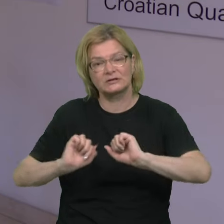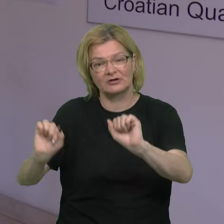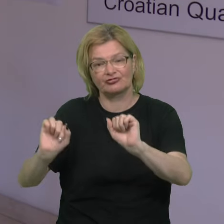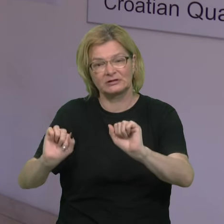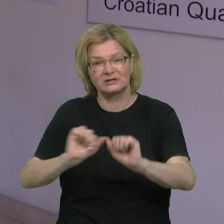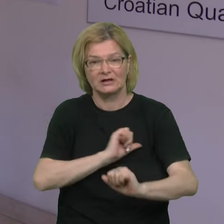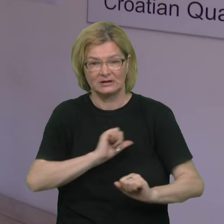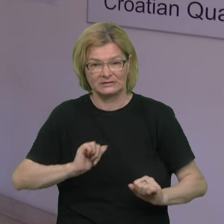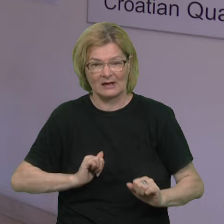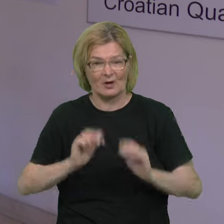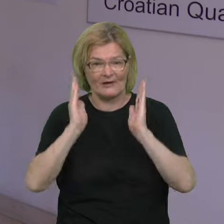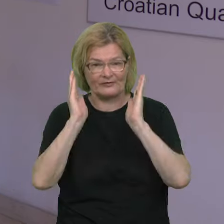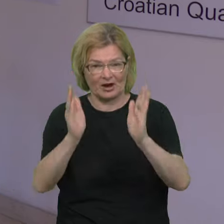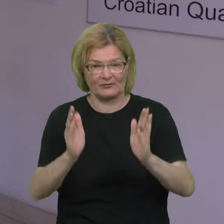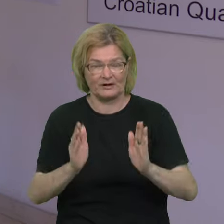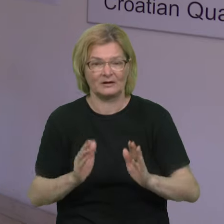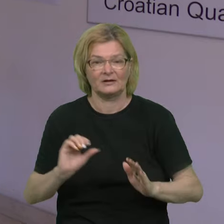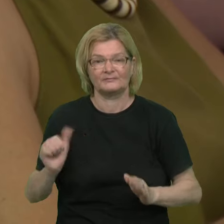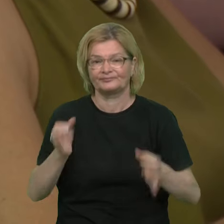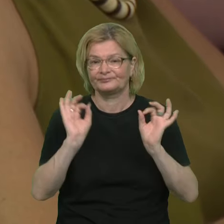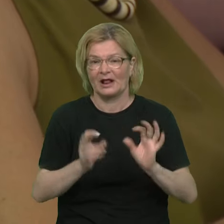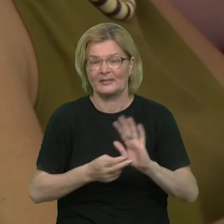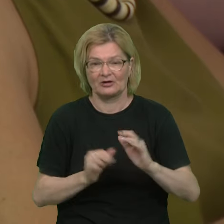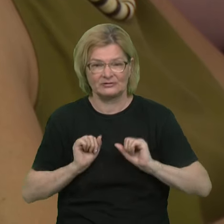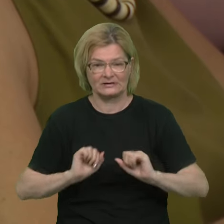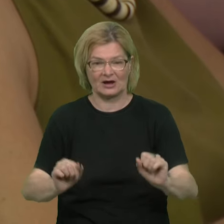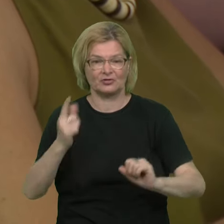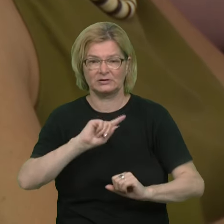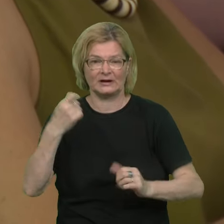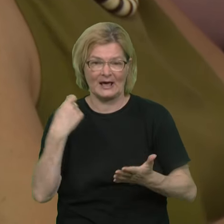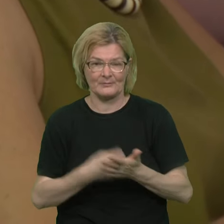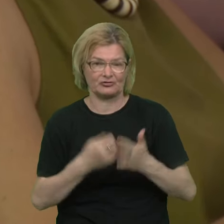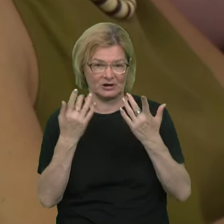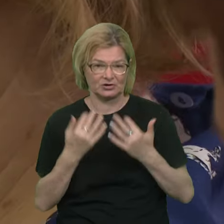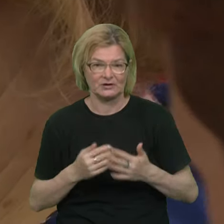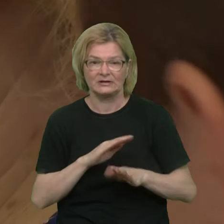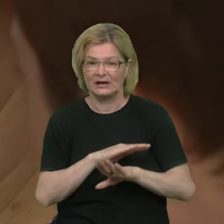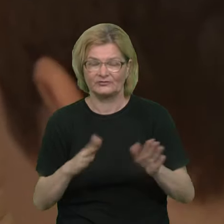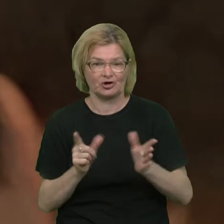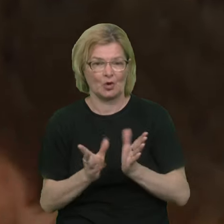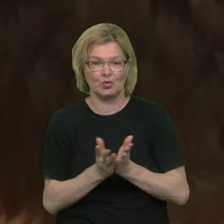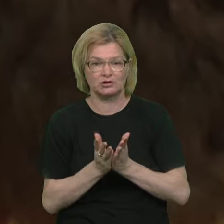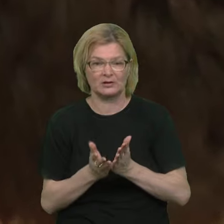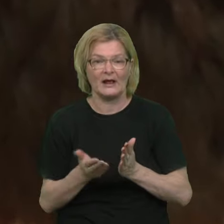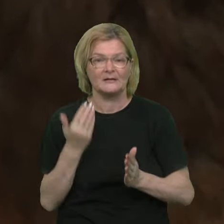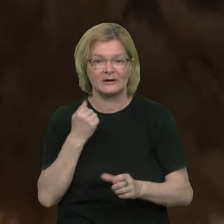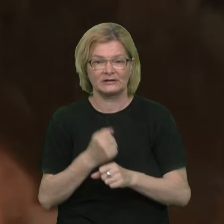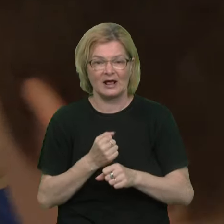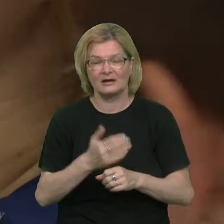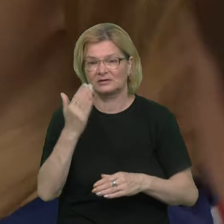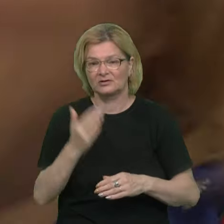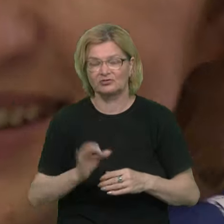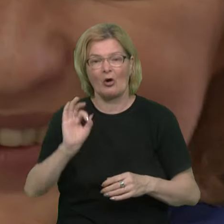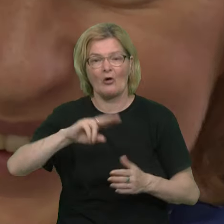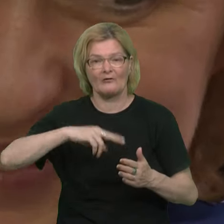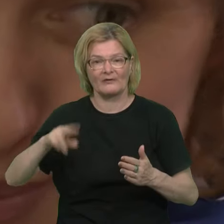mogu zaštititi samoga vjerovnika. Najadekvatniji način zaštite od nenaplaćenih računa za izvršene usluge,